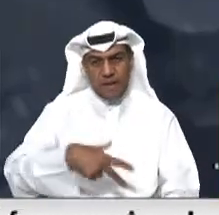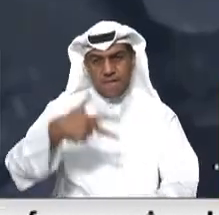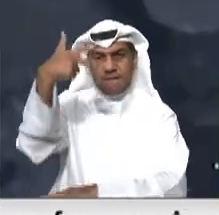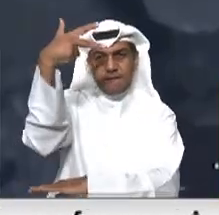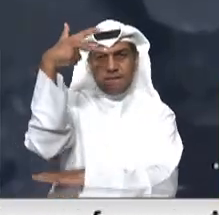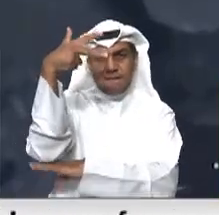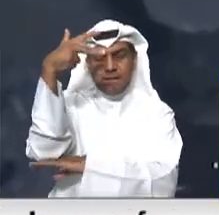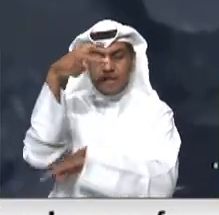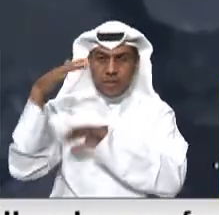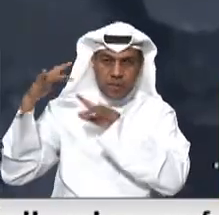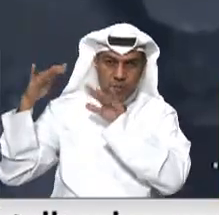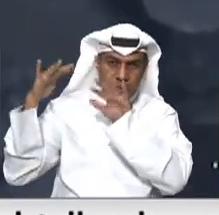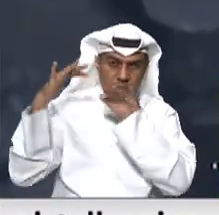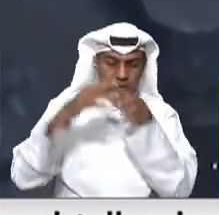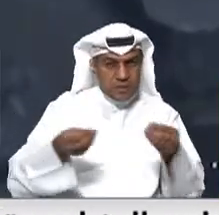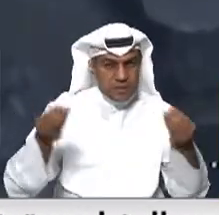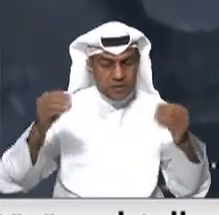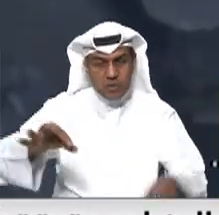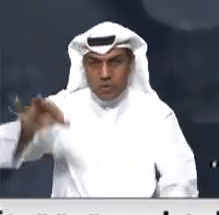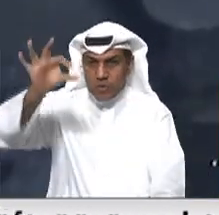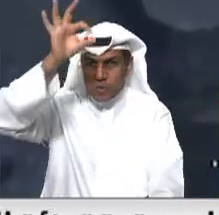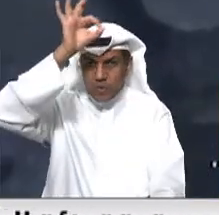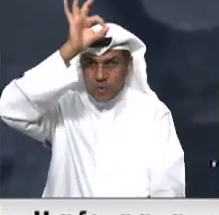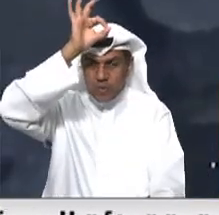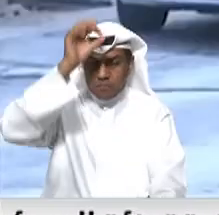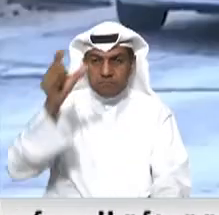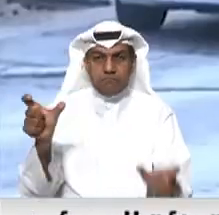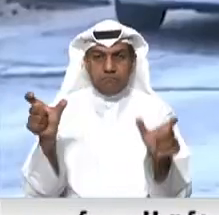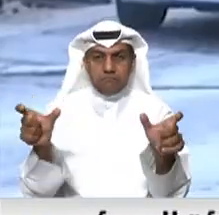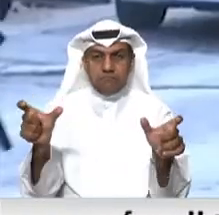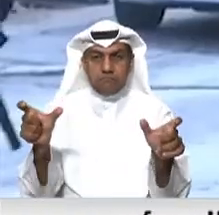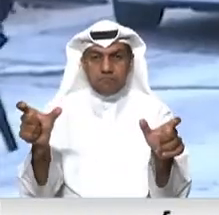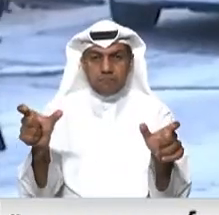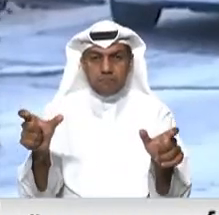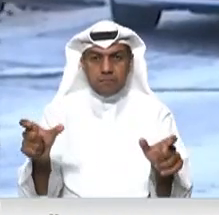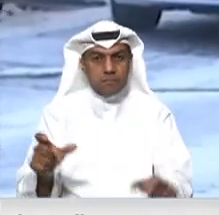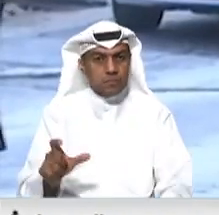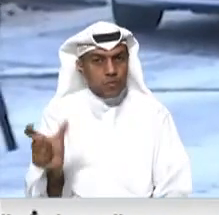باحته، فيما فرضت شرطة الاحتلال قيودا على دخول المصلين.